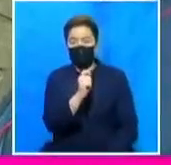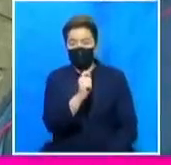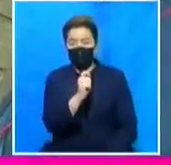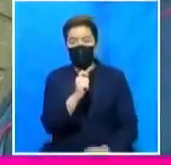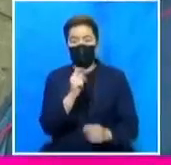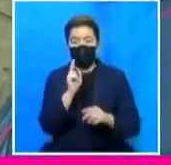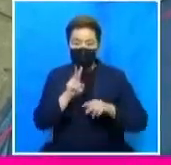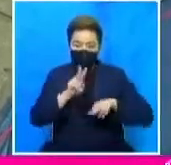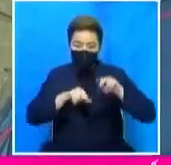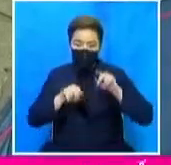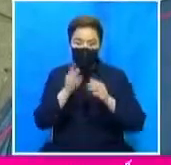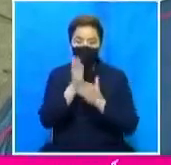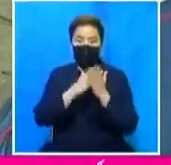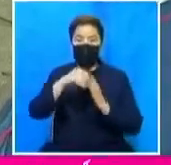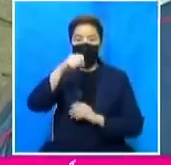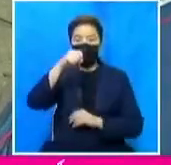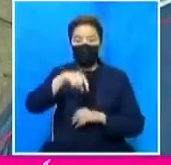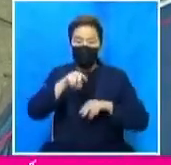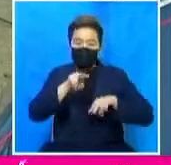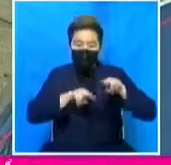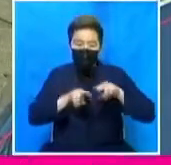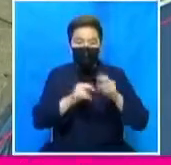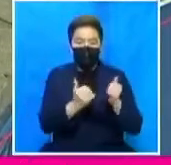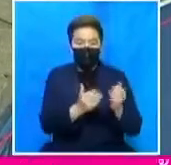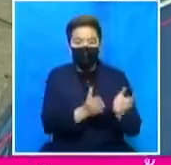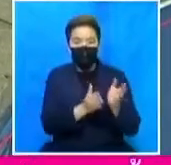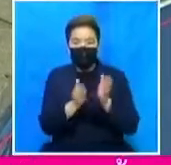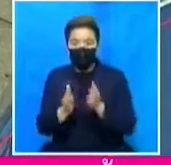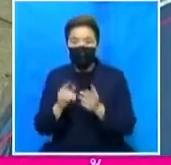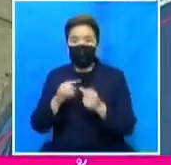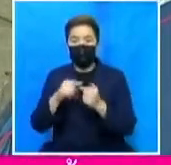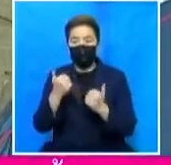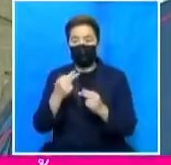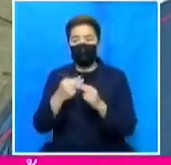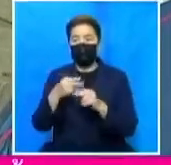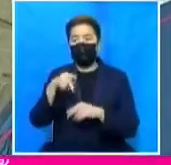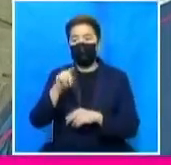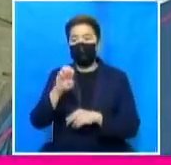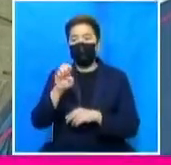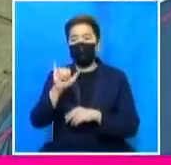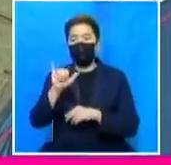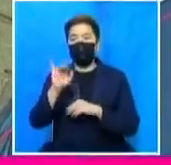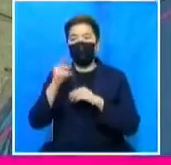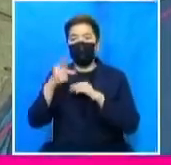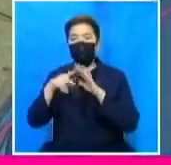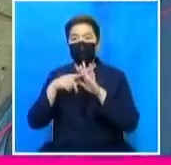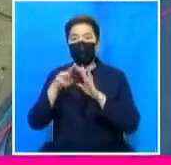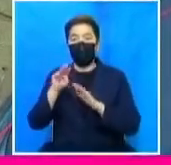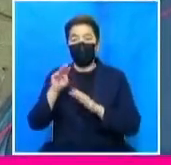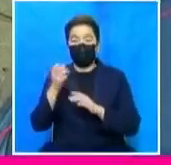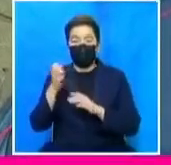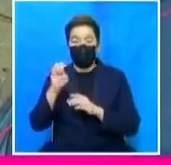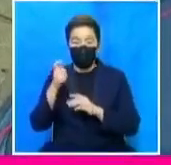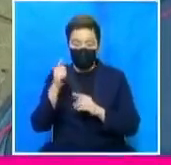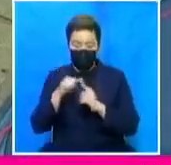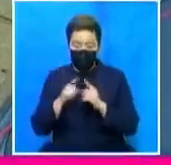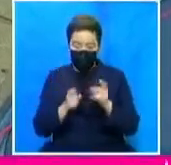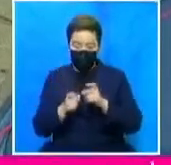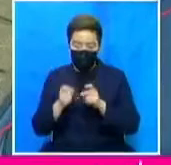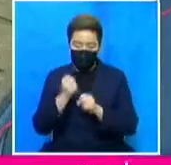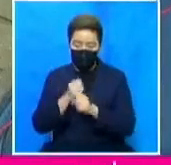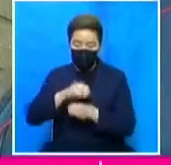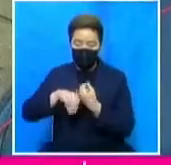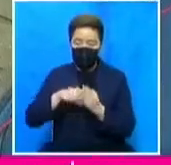ผู้กำกับการสถานีตำรวจนครบาลบางซื่อคุณปิยภูมิพิทักษานุรัตผู้จัดการสำนักงานธุรกิ